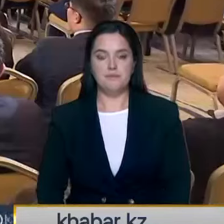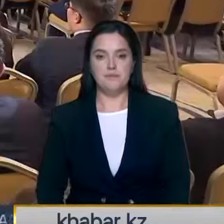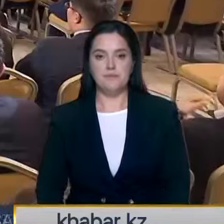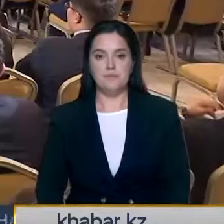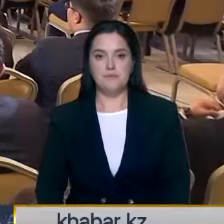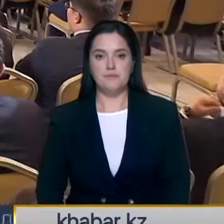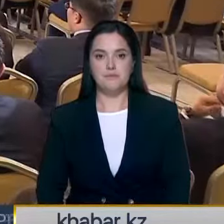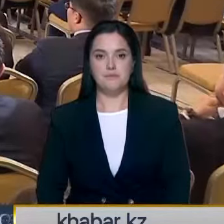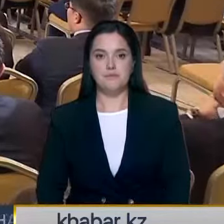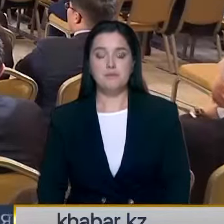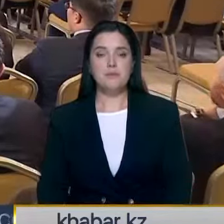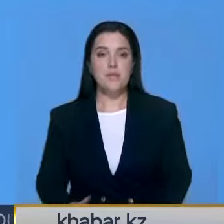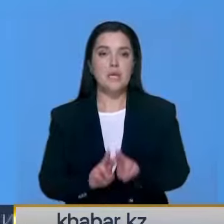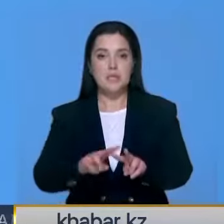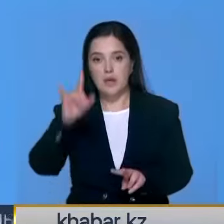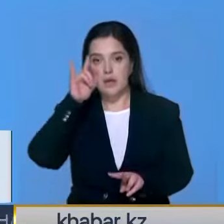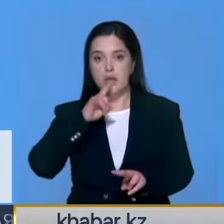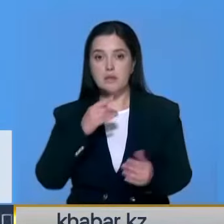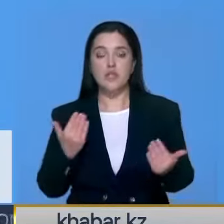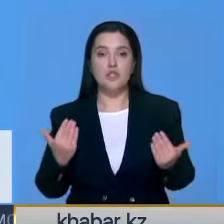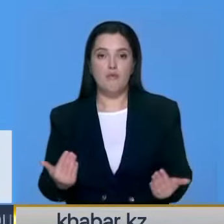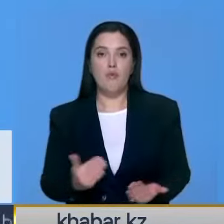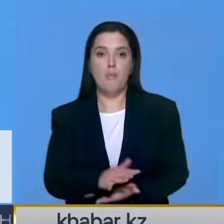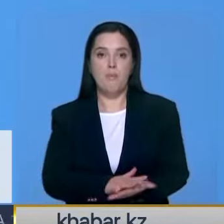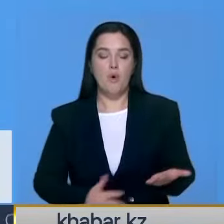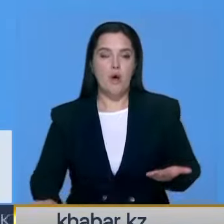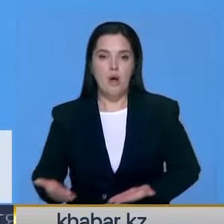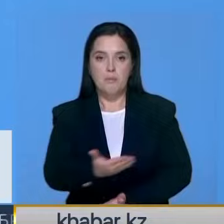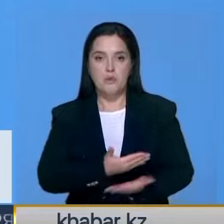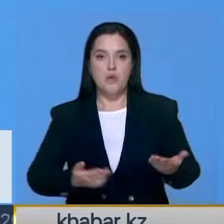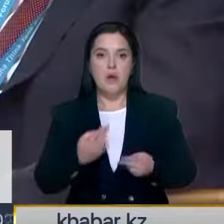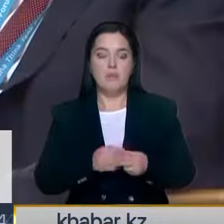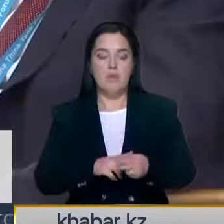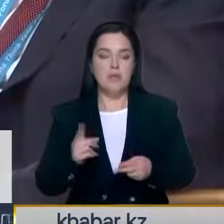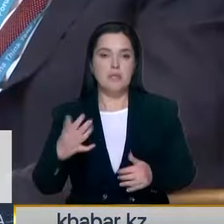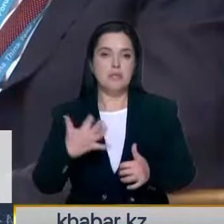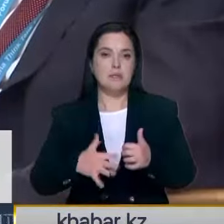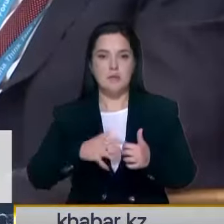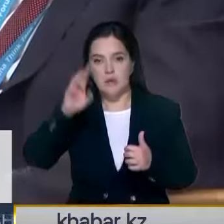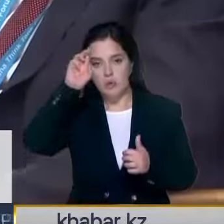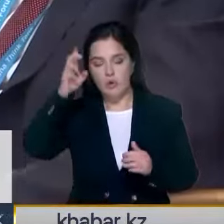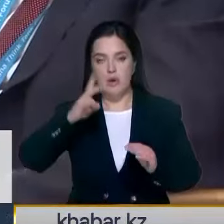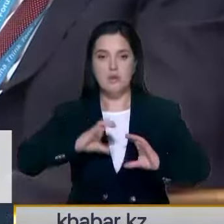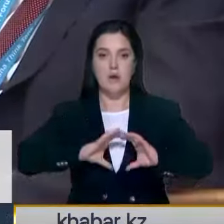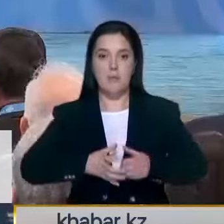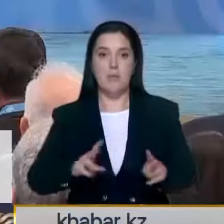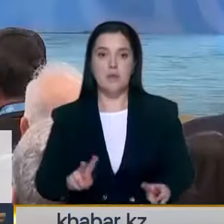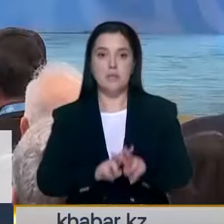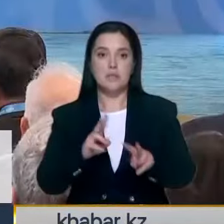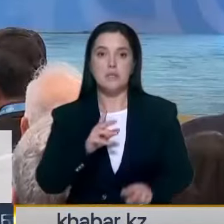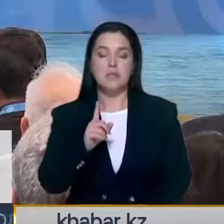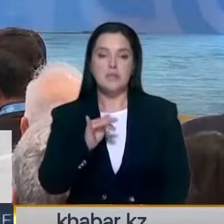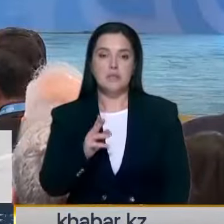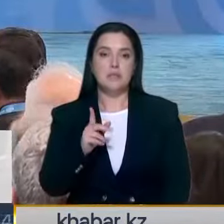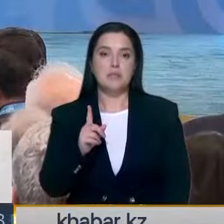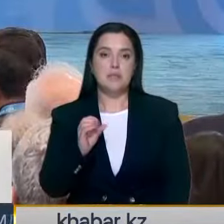джано столи Казахстана сегодня продолжилось обсуждение средних держав на мировой арене сегодня в Остана форум